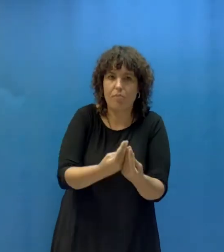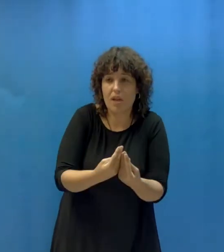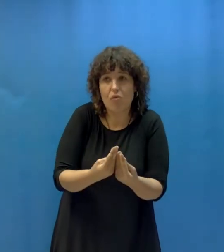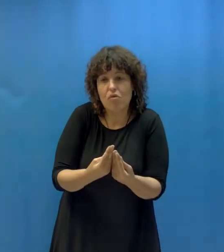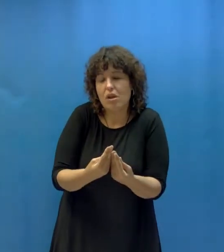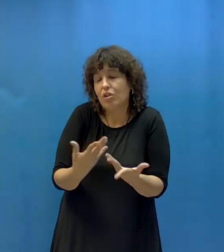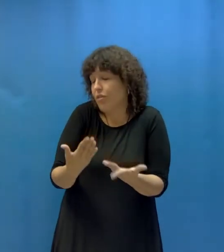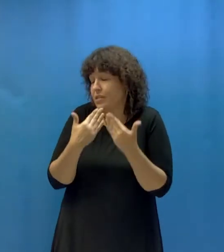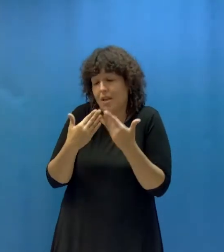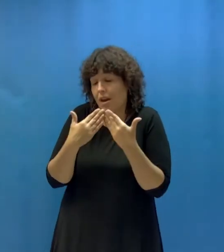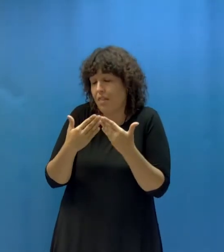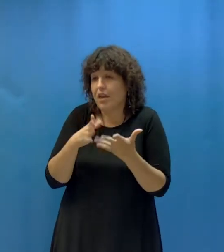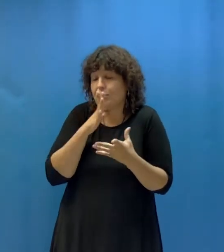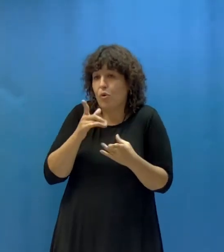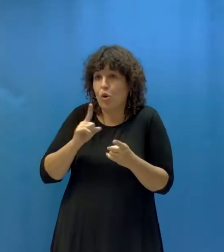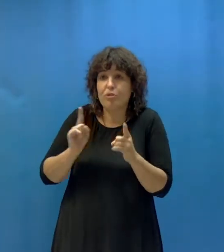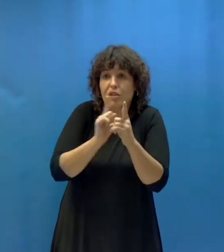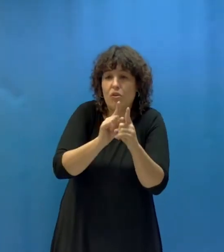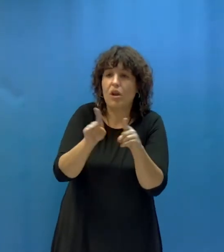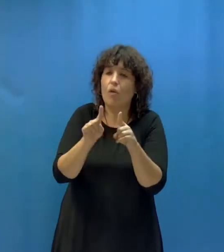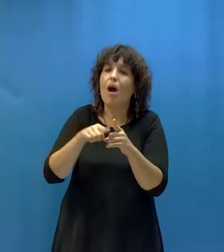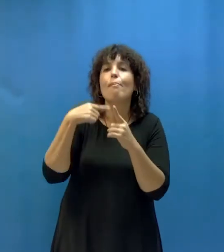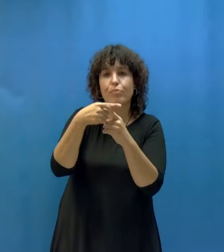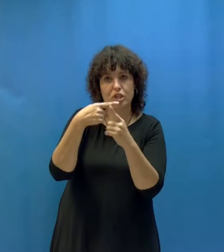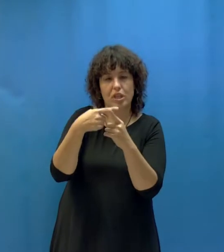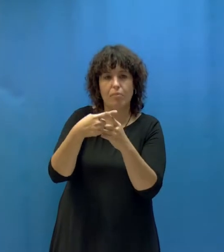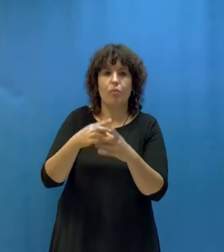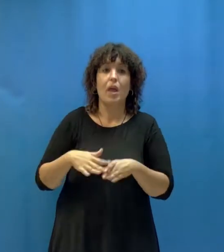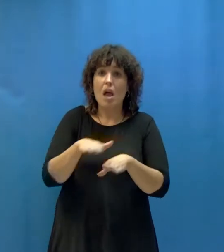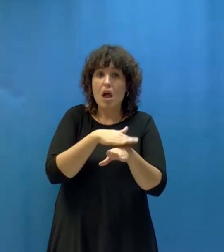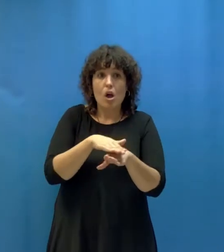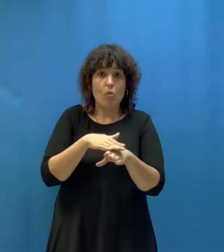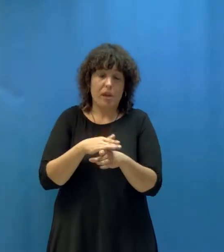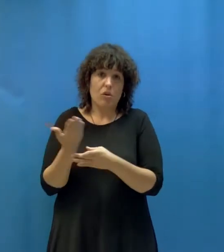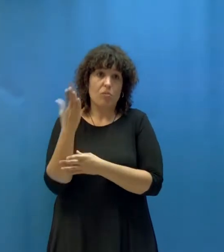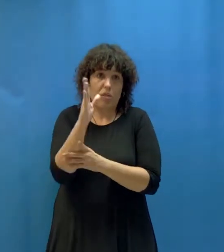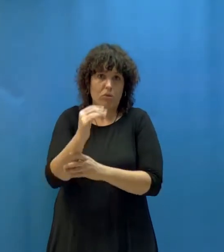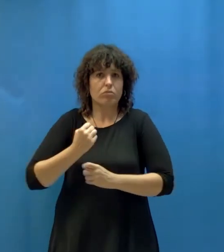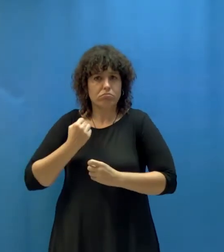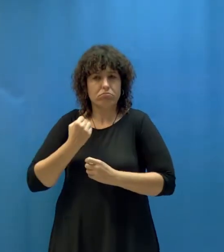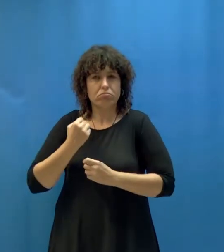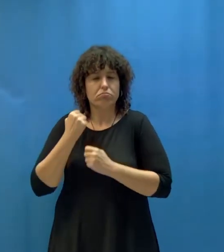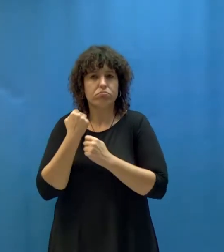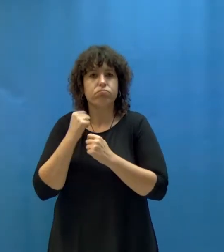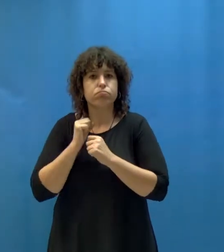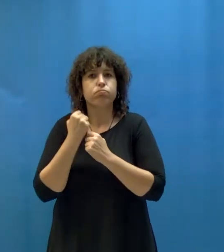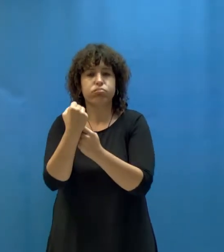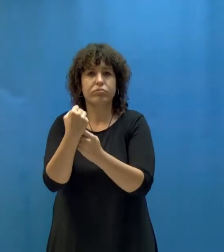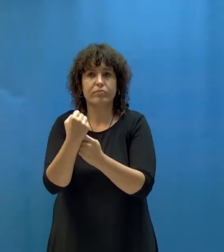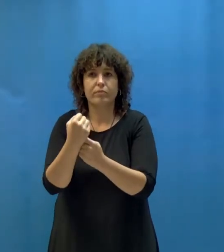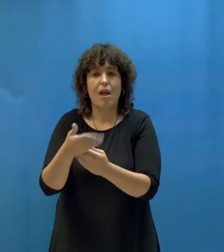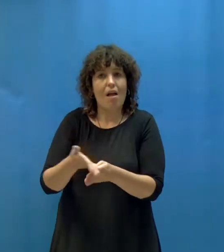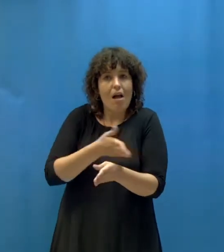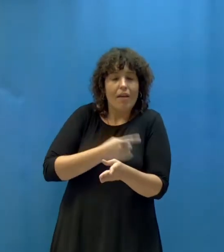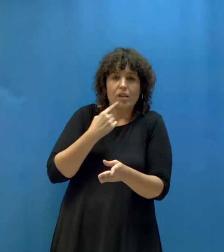gràcies per fer una posició, en aquest cas, constructiva i propositiva. Des del govern anem a recolzar aquesta moció, perquè, tot i que encara no ho havíem anunciat, aquesta